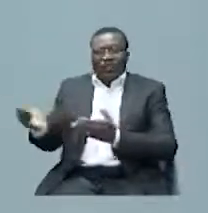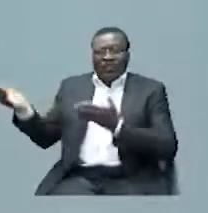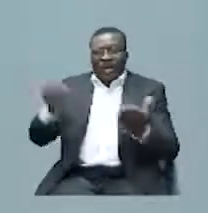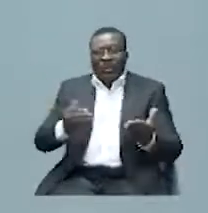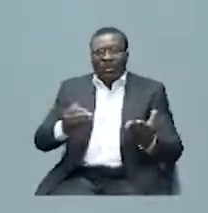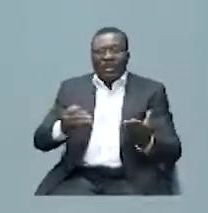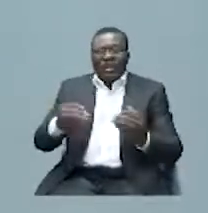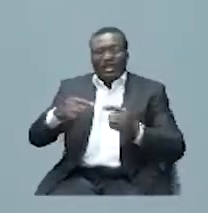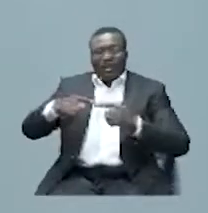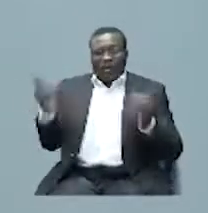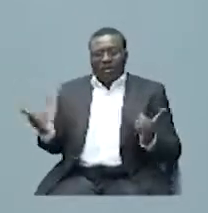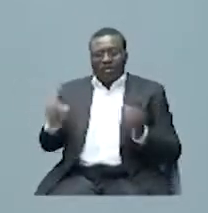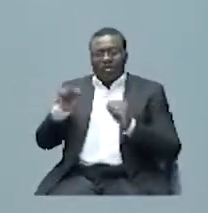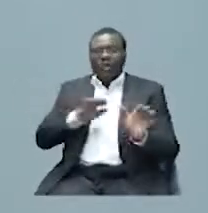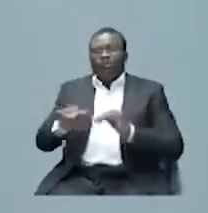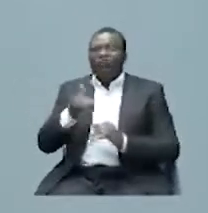peut faire beaucoup d'erreurs.